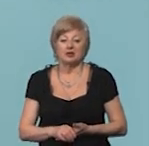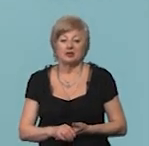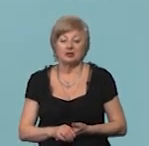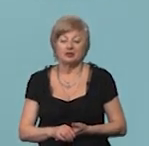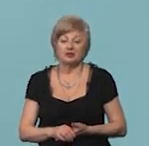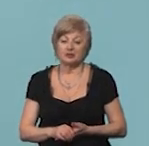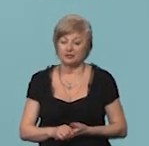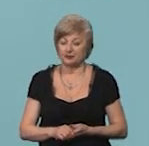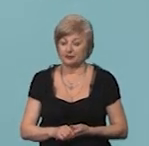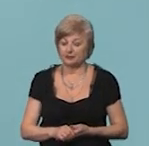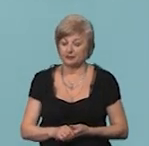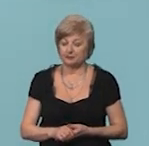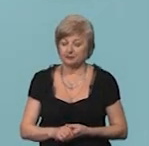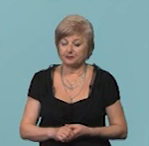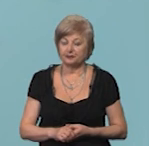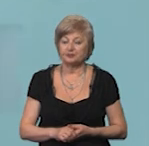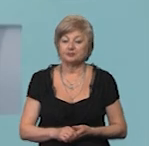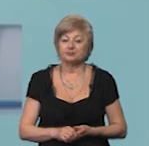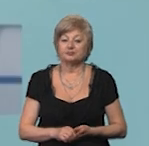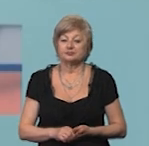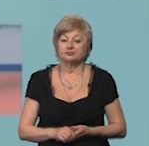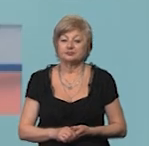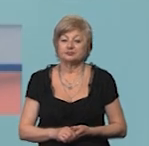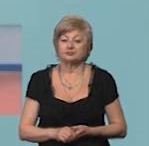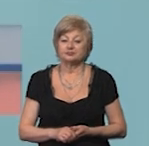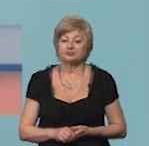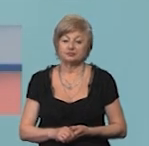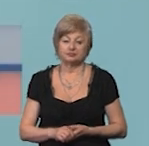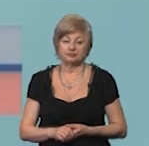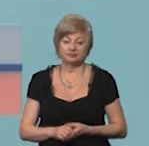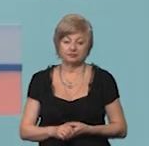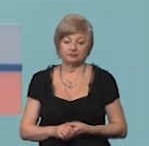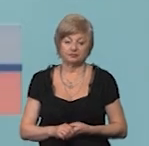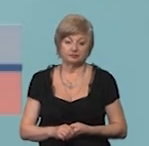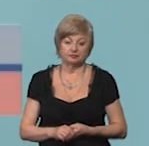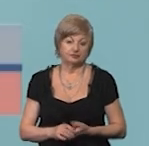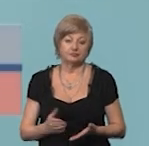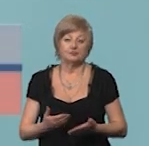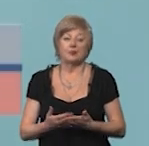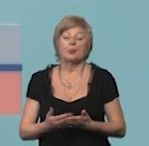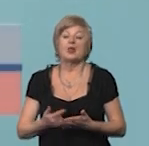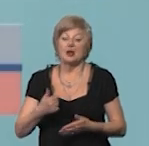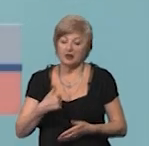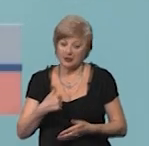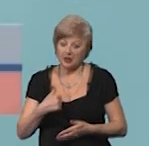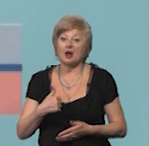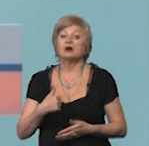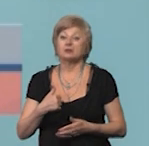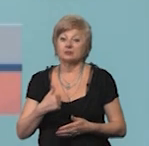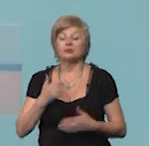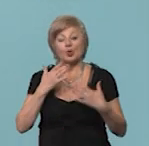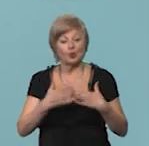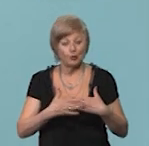люблю живописні міста, якісь уголки, навіть от скриті від глаз туристів. Я справа в тому, що